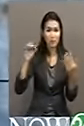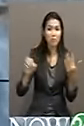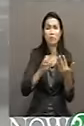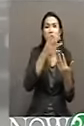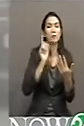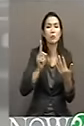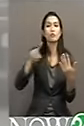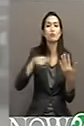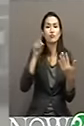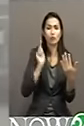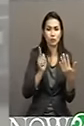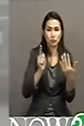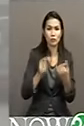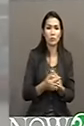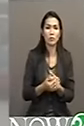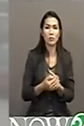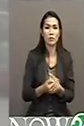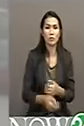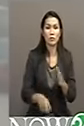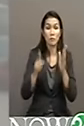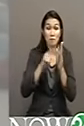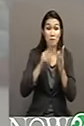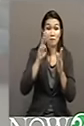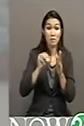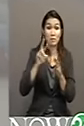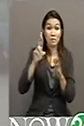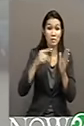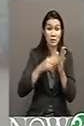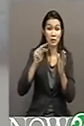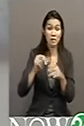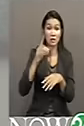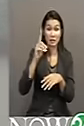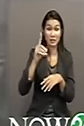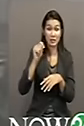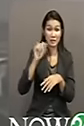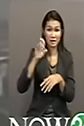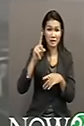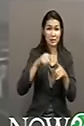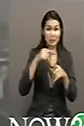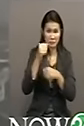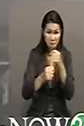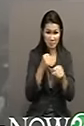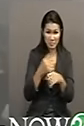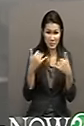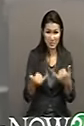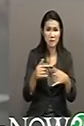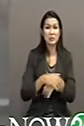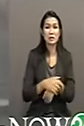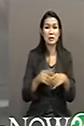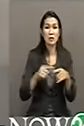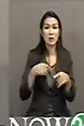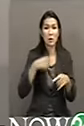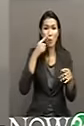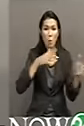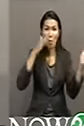ครับเมอรันตีถือว่าเป็นซูเปอร์ไต้ฝุ่นที่รุนแรงที่สุดในโลกของปีนี้เลยนะครับโดยมีลมกันโ